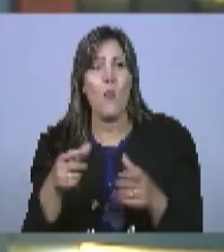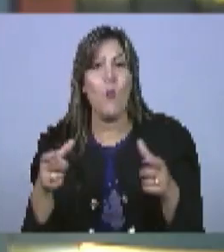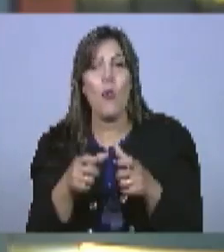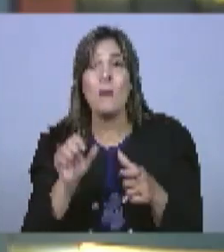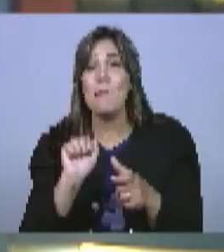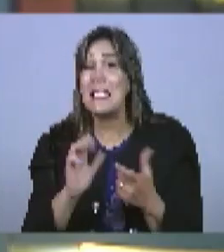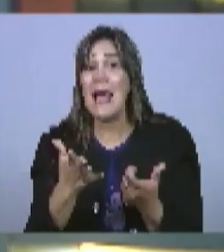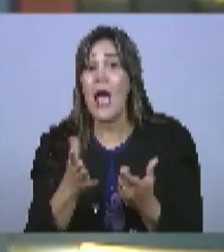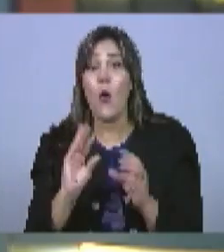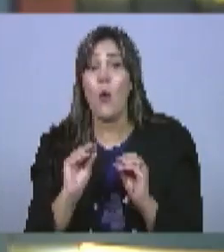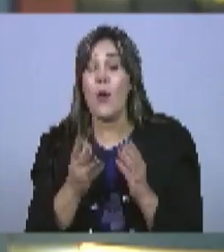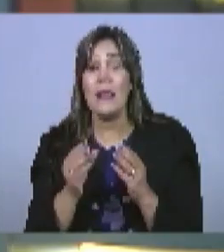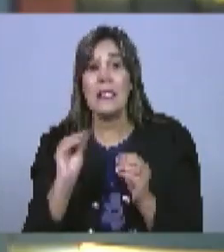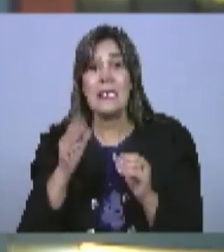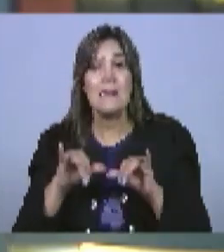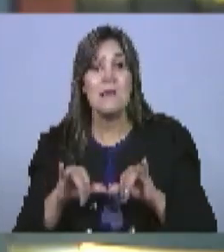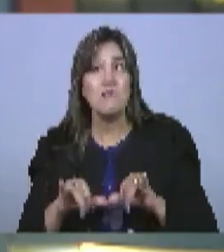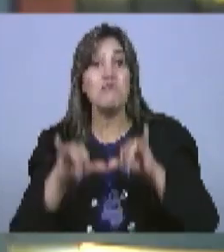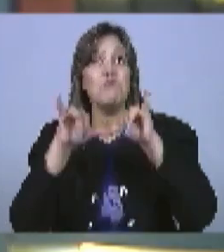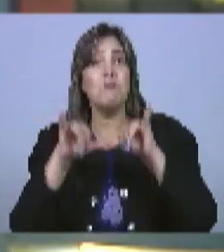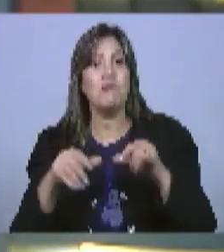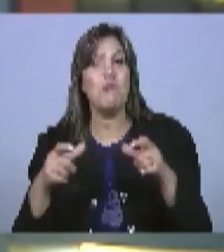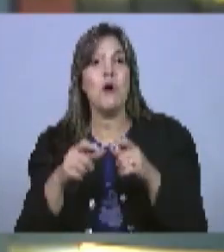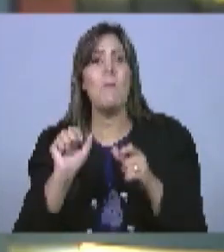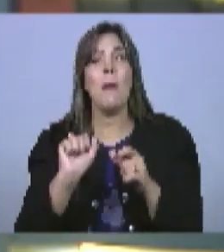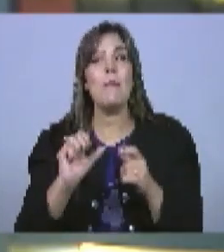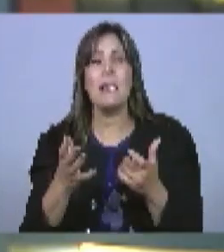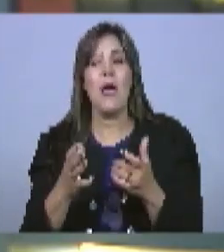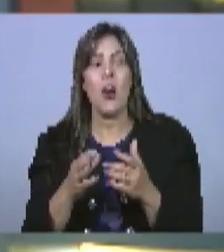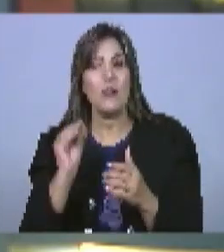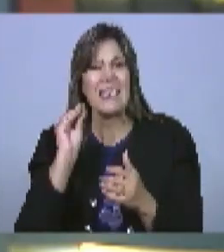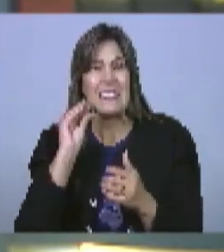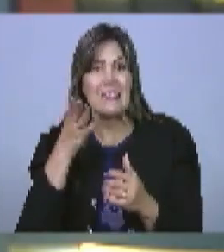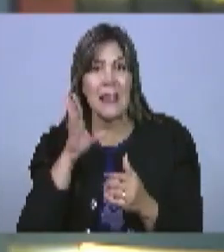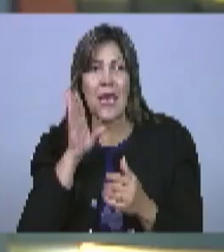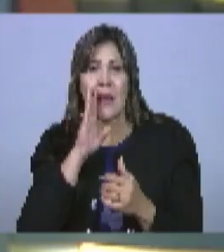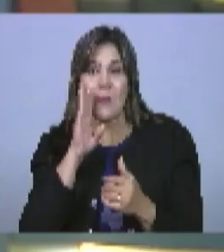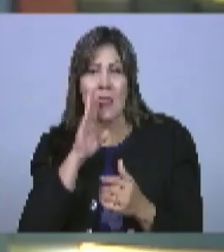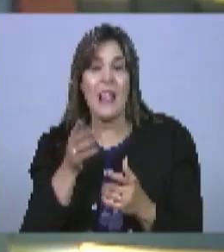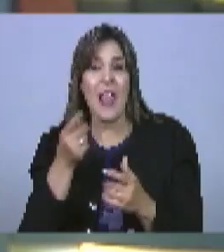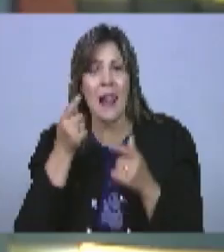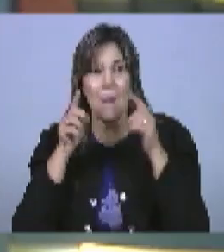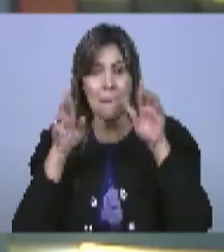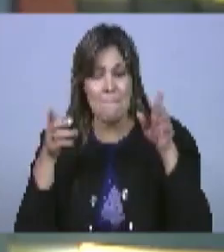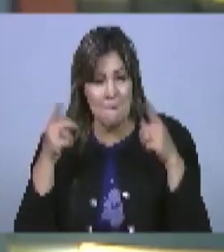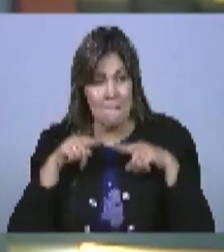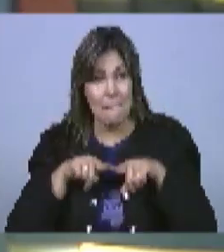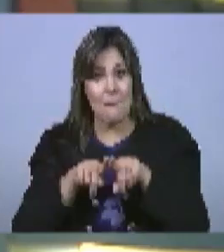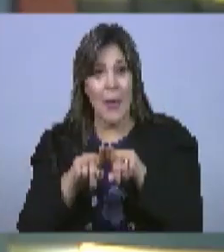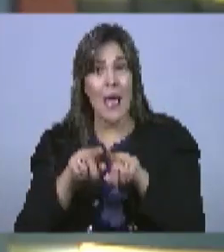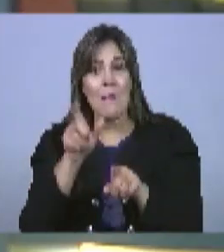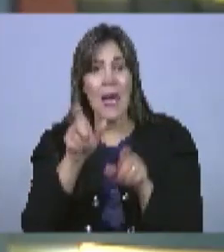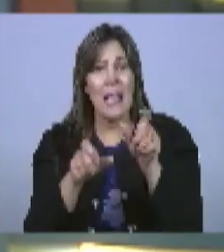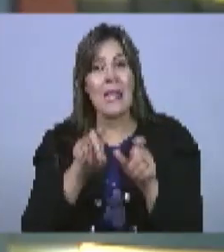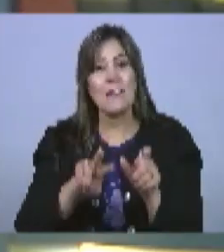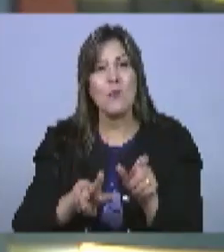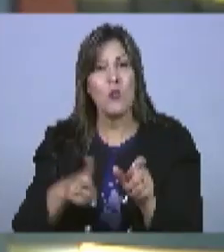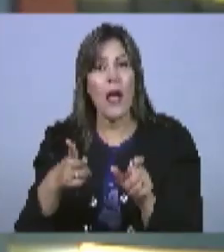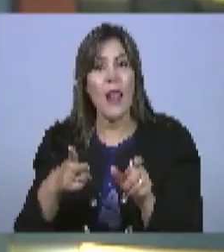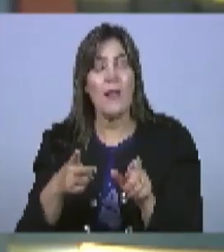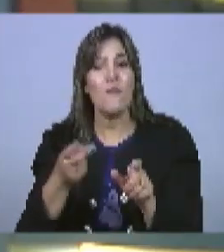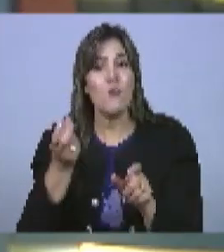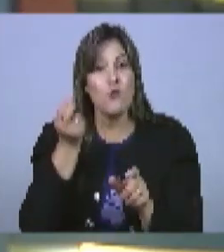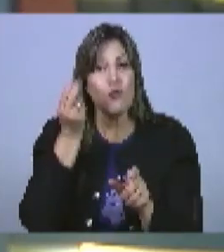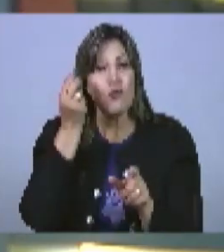وكيف ينهض بمجتمعه وكيف يتعلم تعايش مع المختلفين معاه ويتعلم